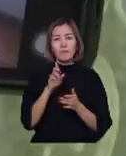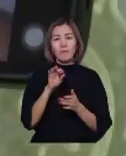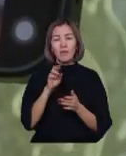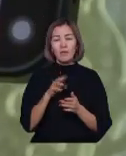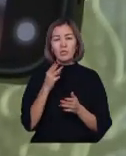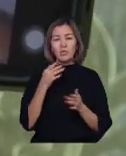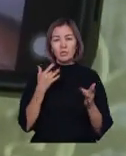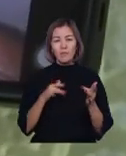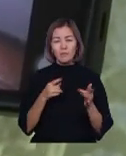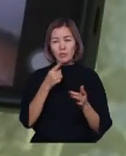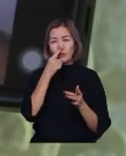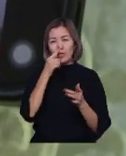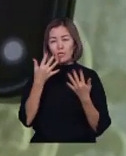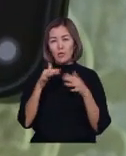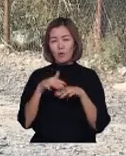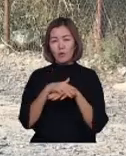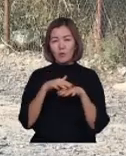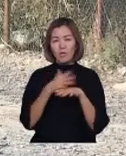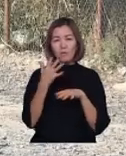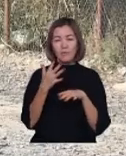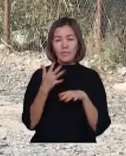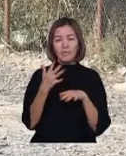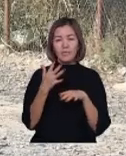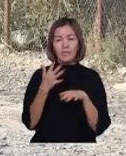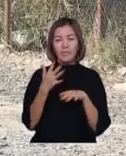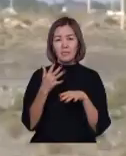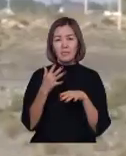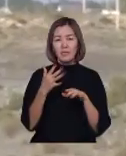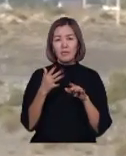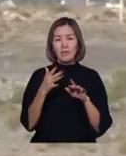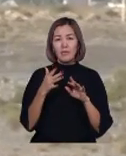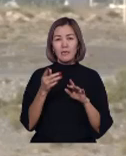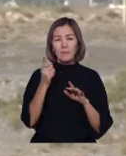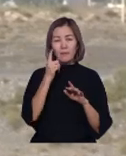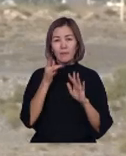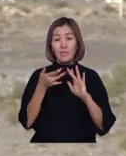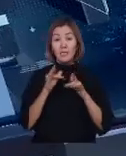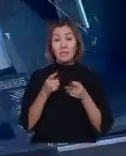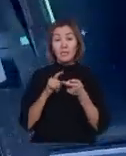Жамбыл сынды Шалғай өңірлердегі тағы 5 ауылға мобильді интернет жеткізіп